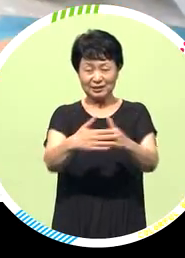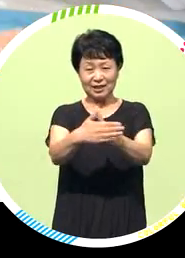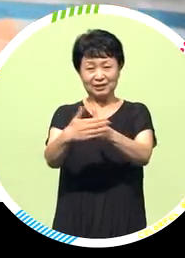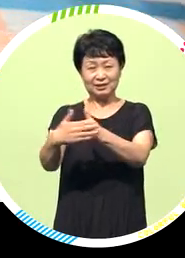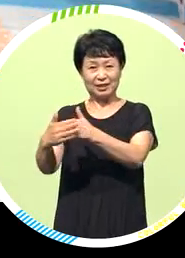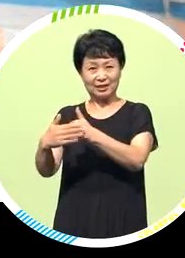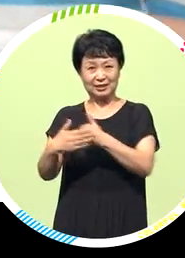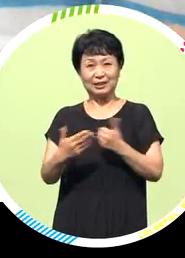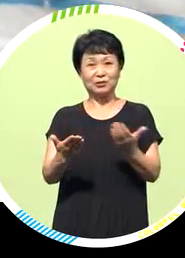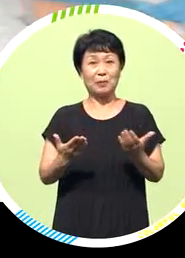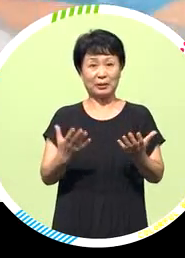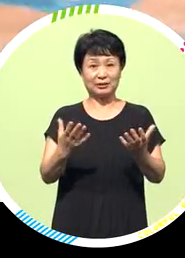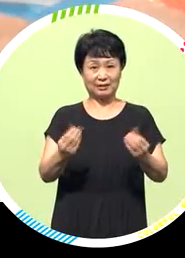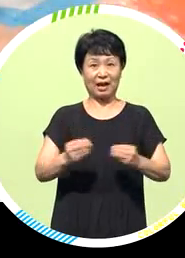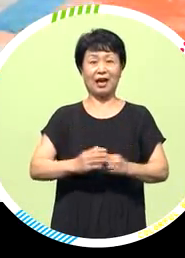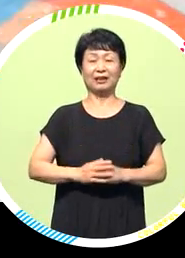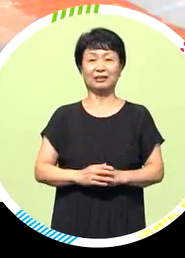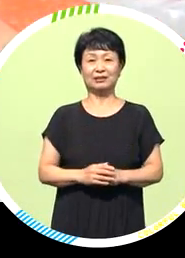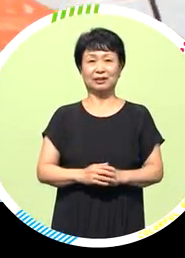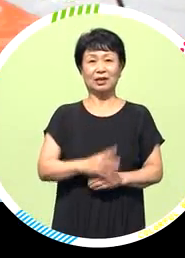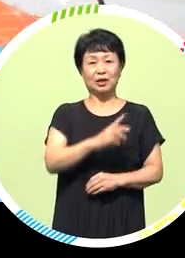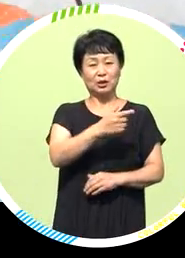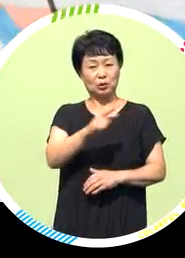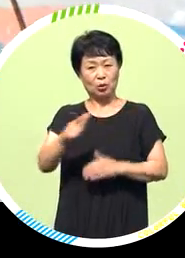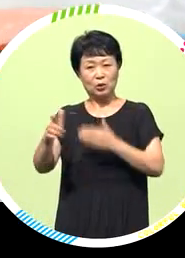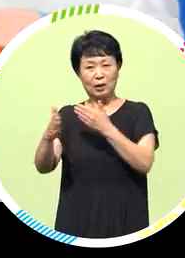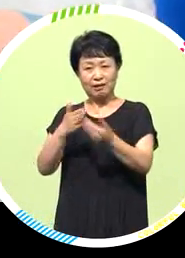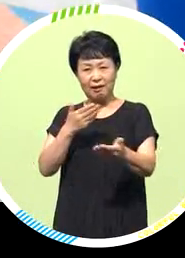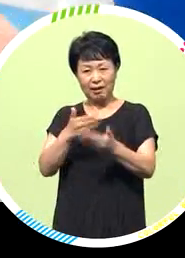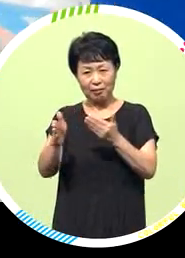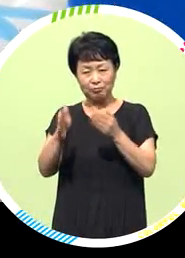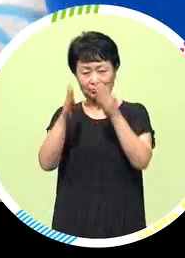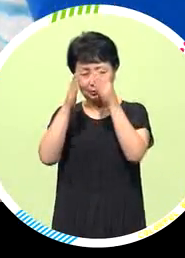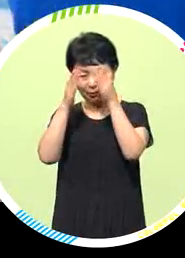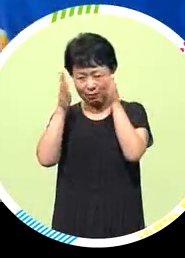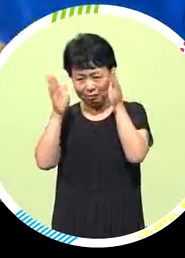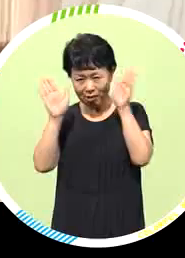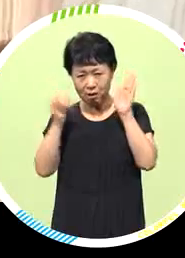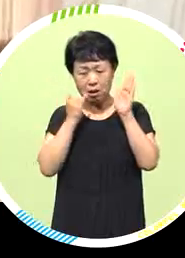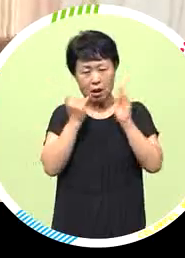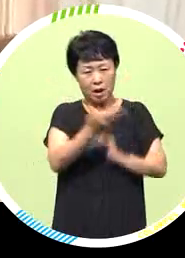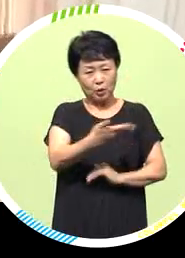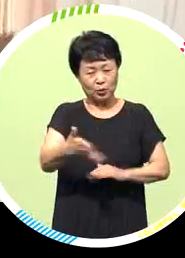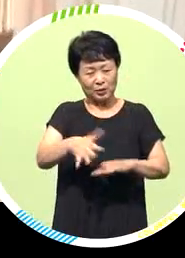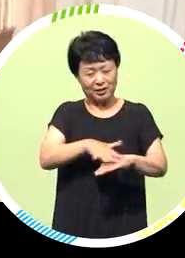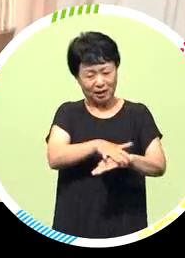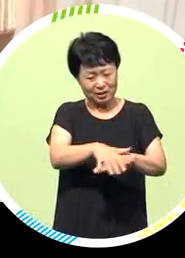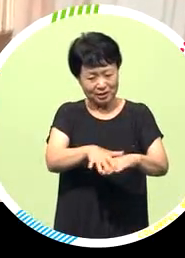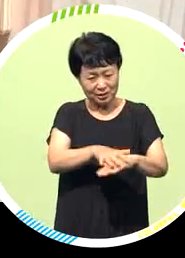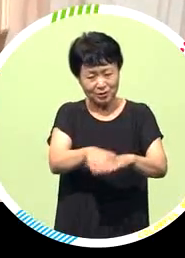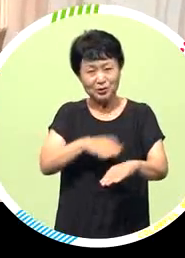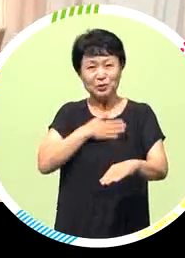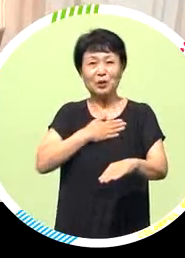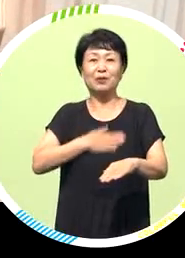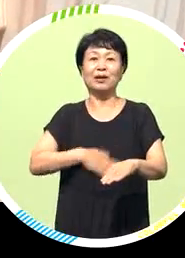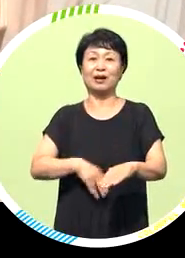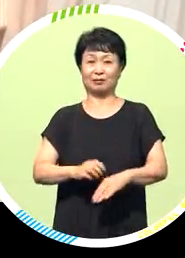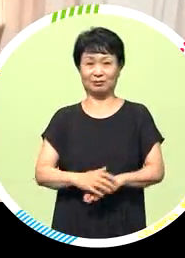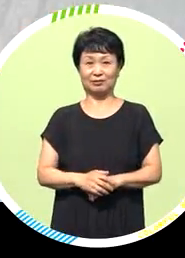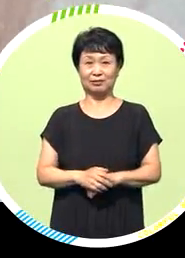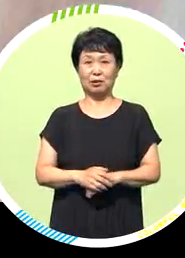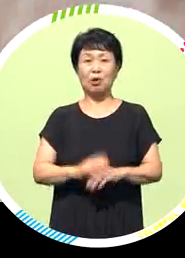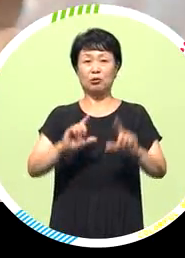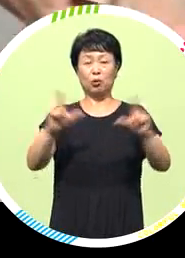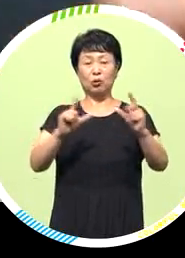してるんですね。で、さまざまな体験を通じて海の大切さを学んでいったんです、東京2020大会へ向